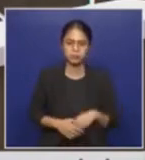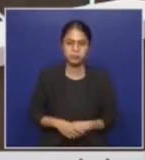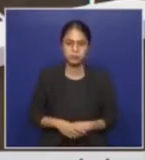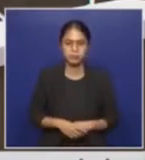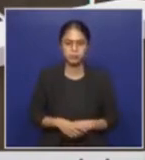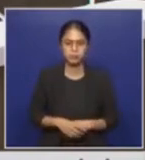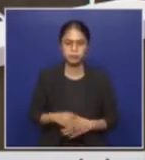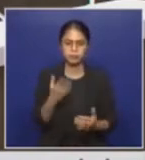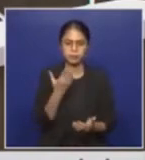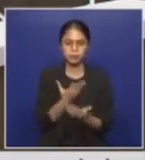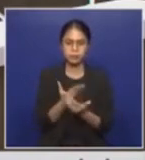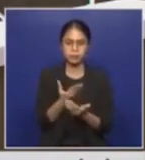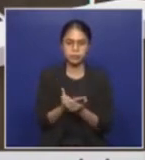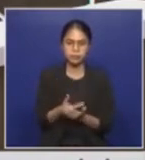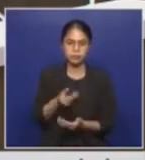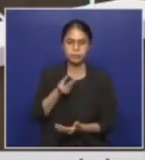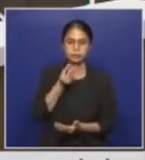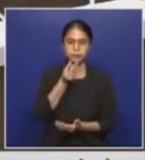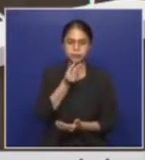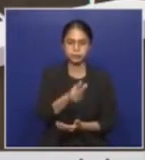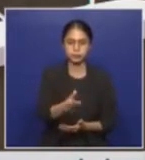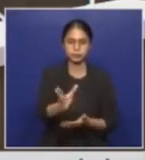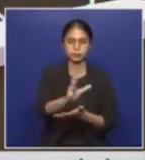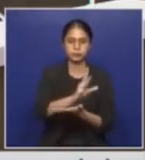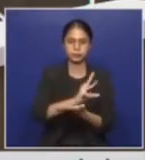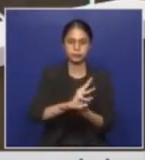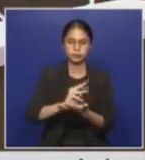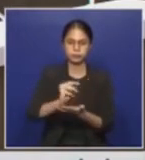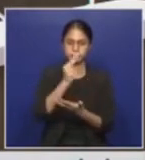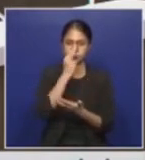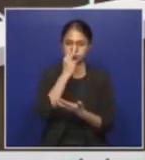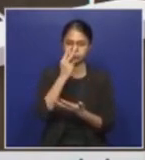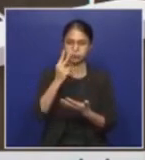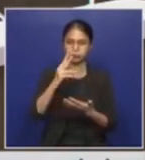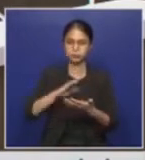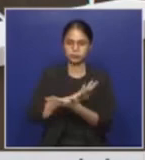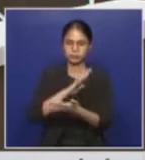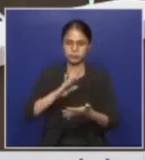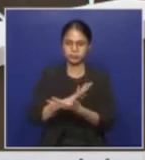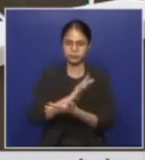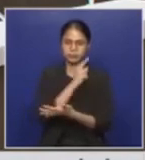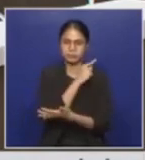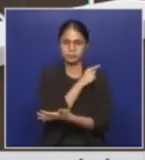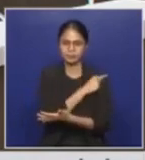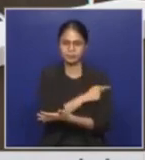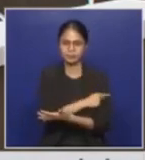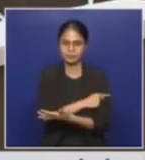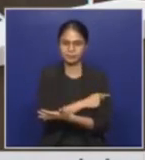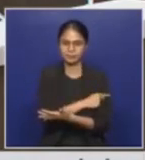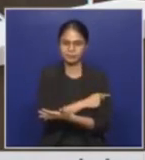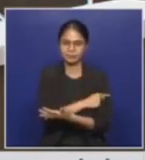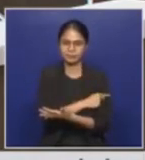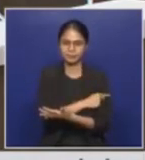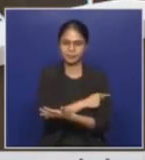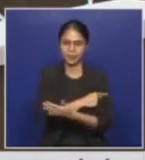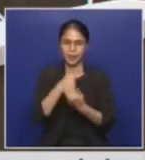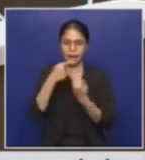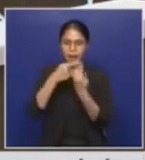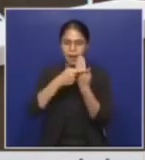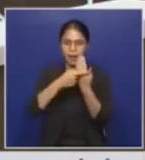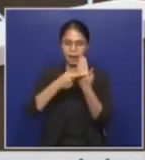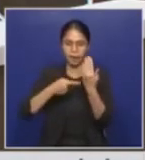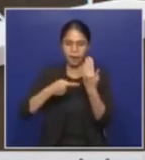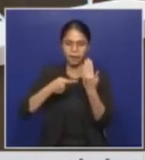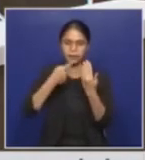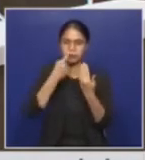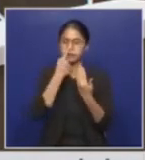เงินที่เราให้กับมหาวิทยาลัยเนี่ยนะครับในเอกสารสีขาวคาดแดงมีถึง 129,000 ล้านนะครับไม่